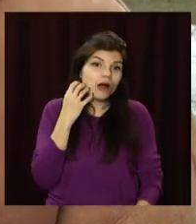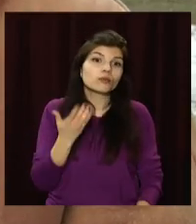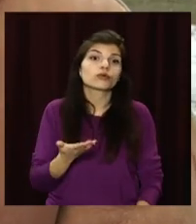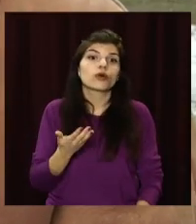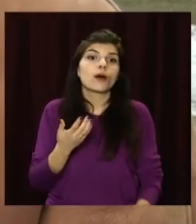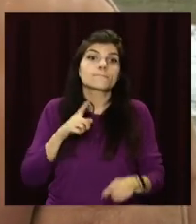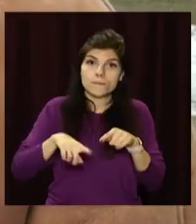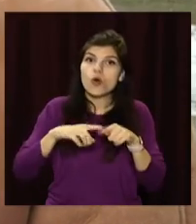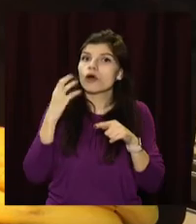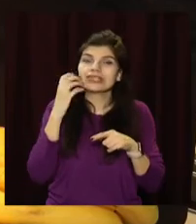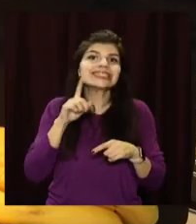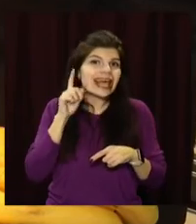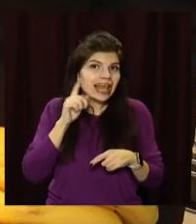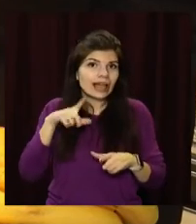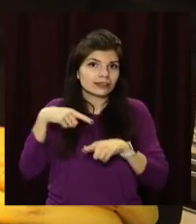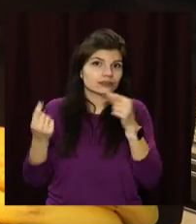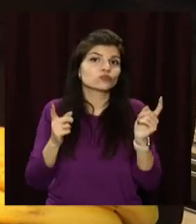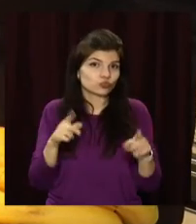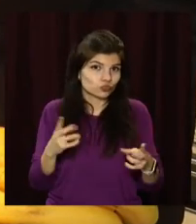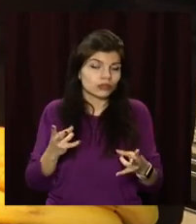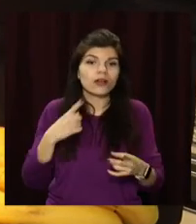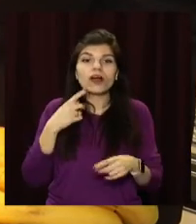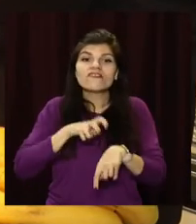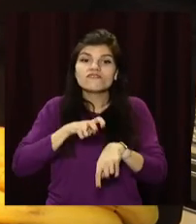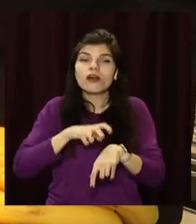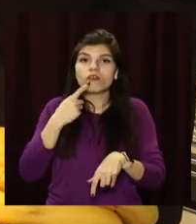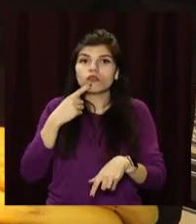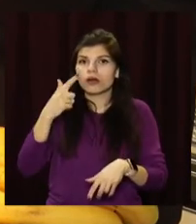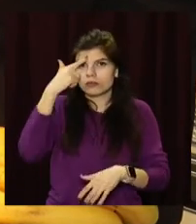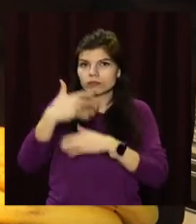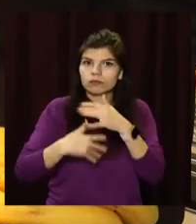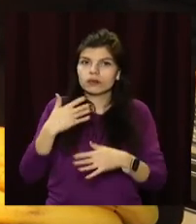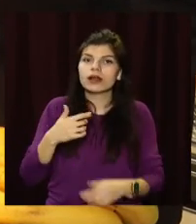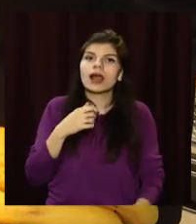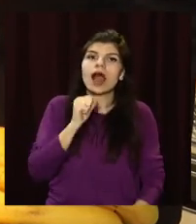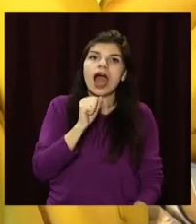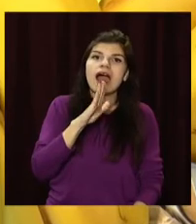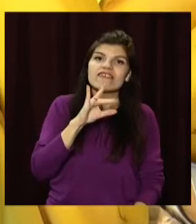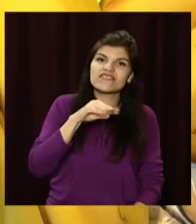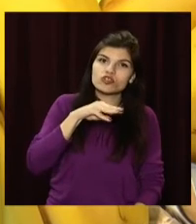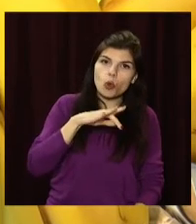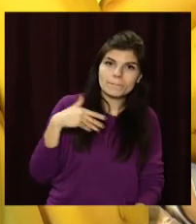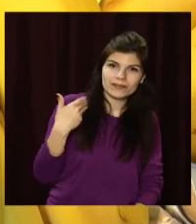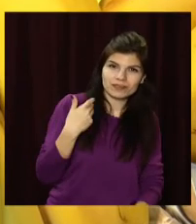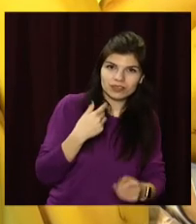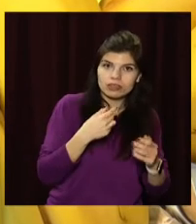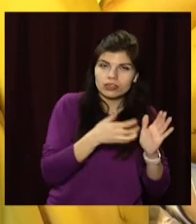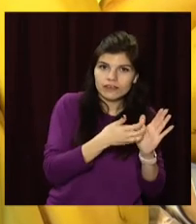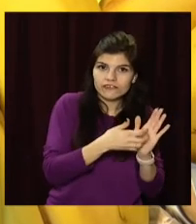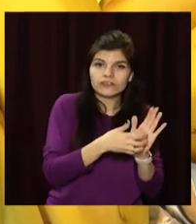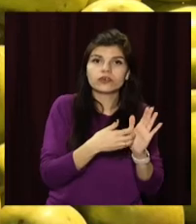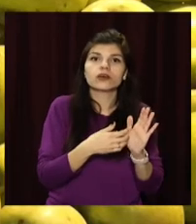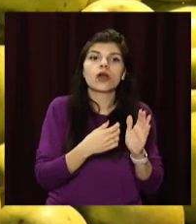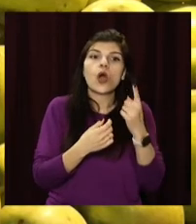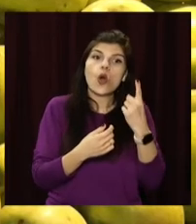такі морков, яблуки, зелень. Лікарі кажуть, частіше за все люди плутають авітаміноз з гіповітамінозом. Гіповітаміноз характеризується